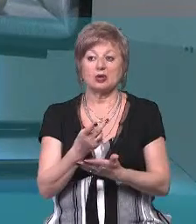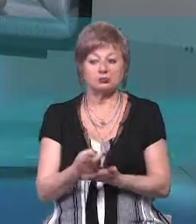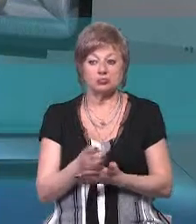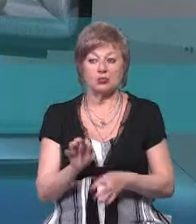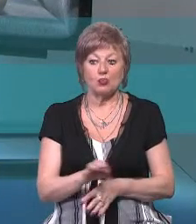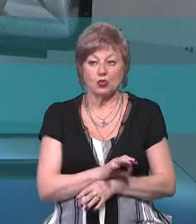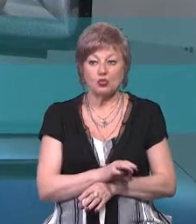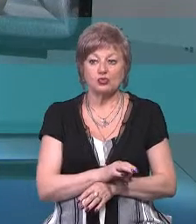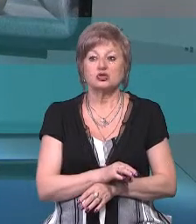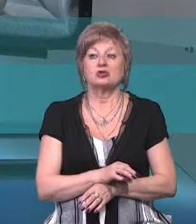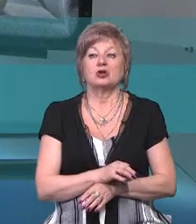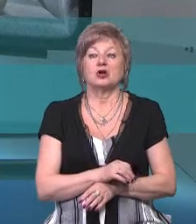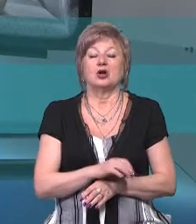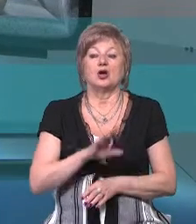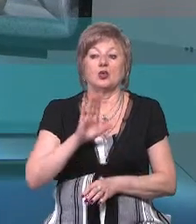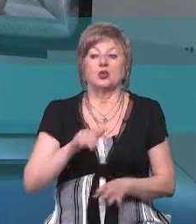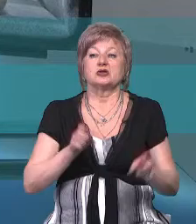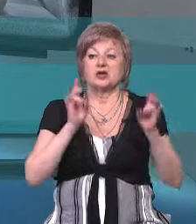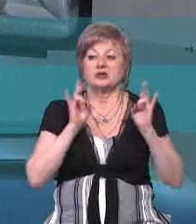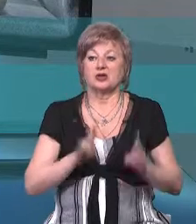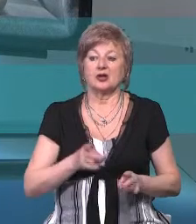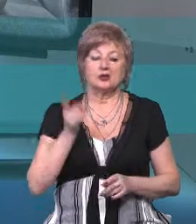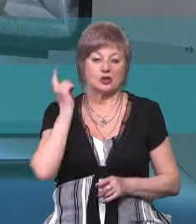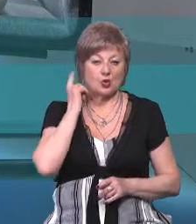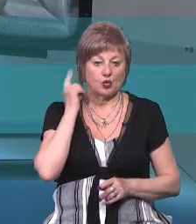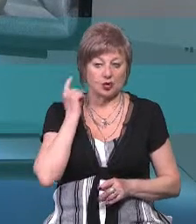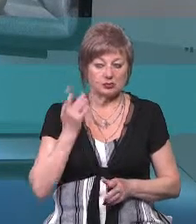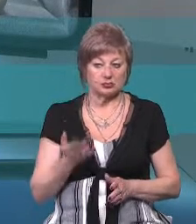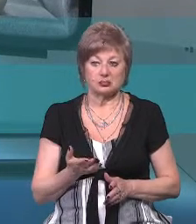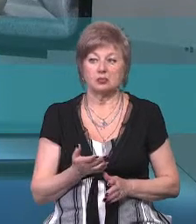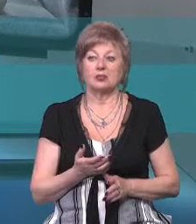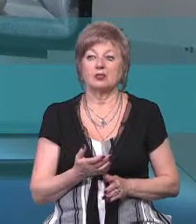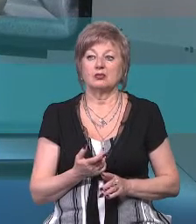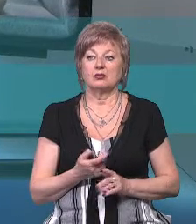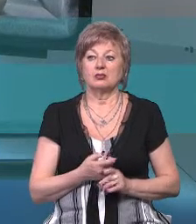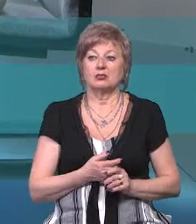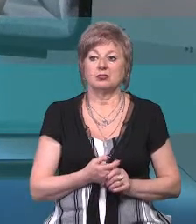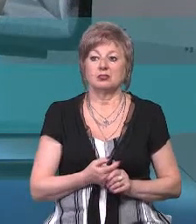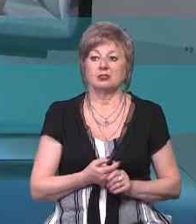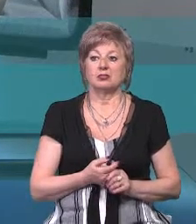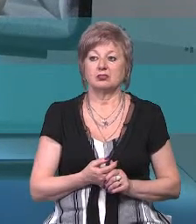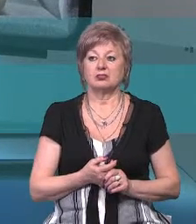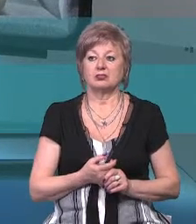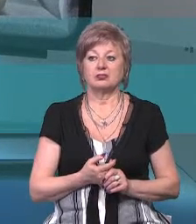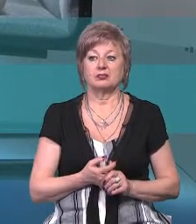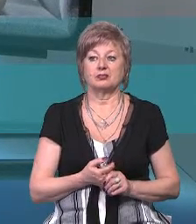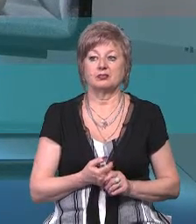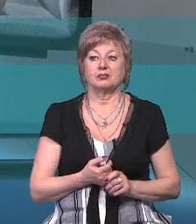там посттравматична перфорація барабанної перетинки, тобто не так все.